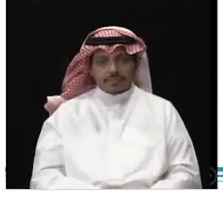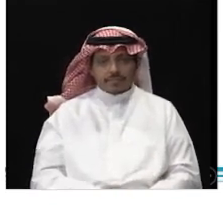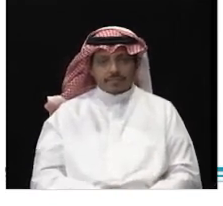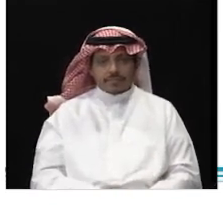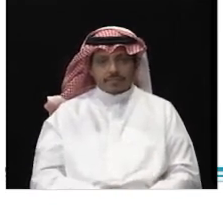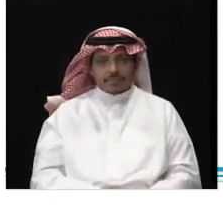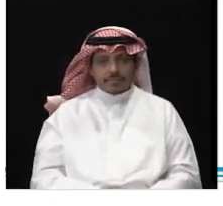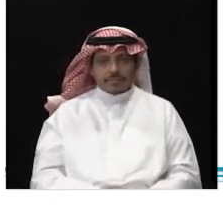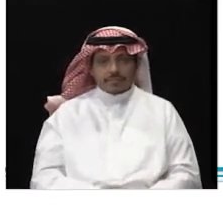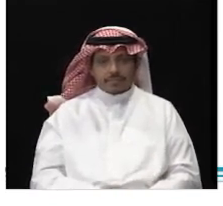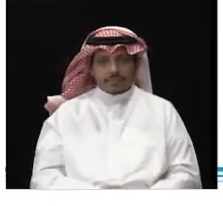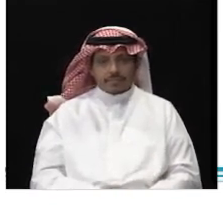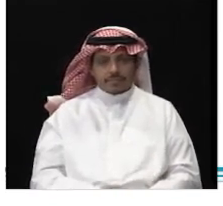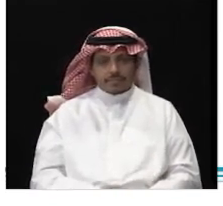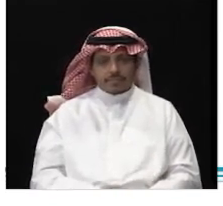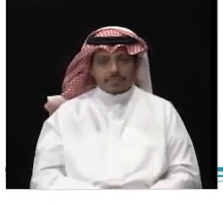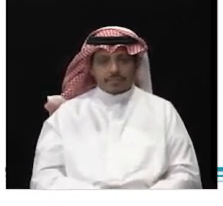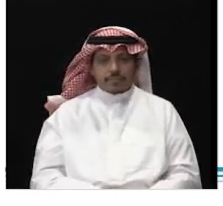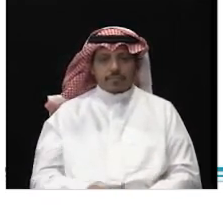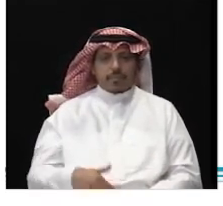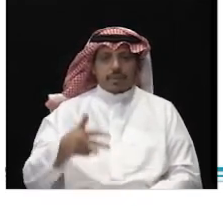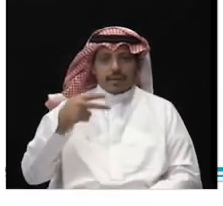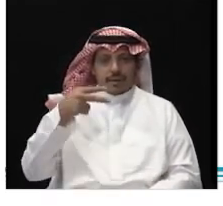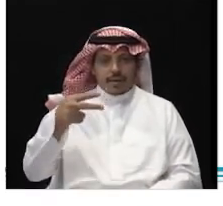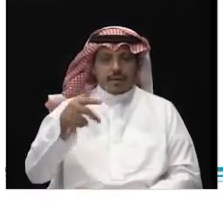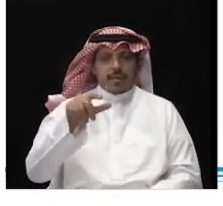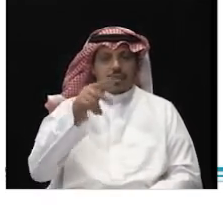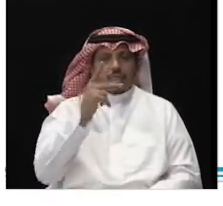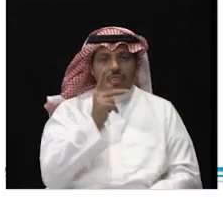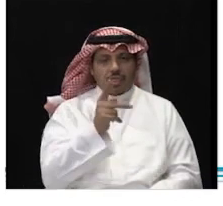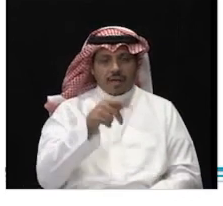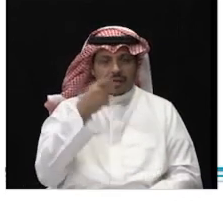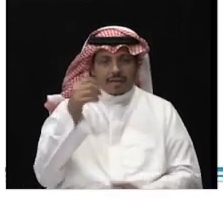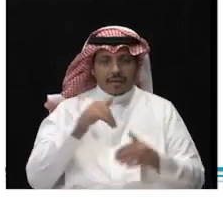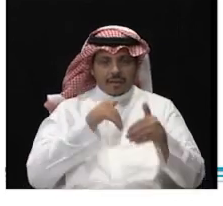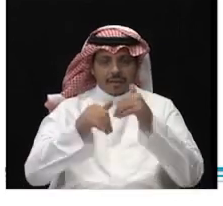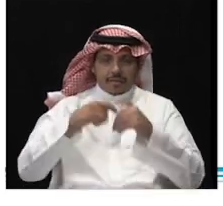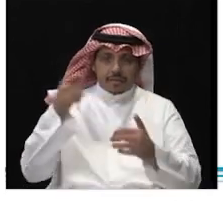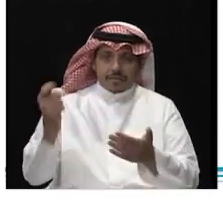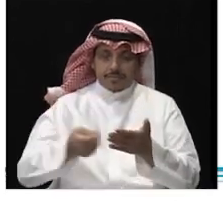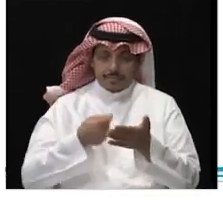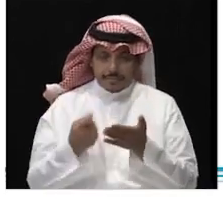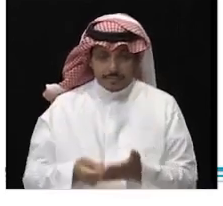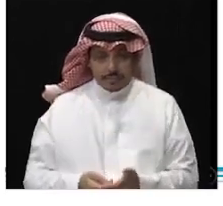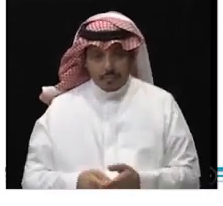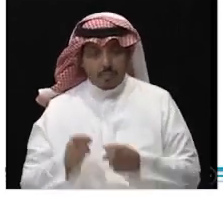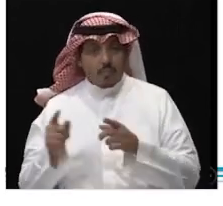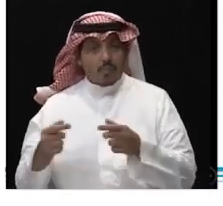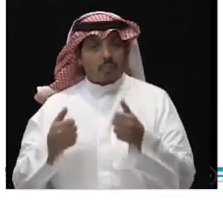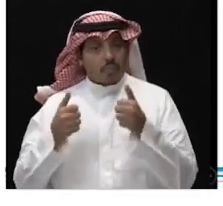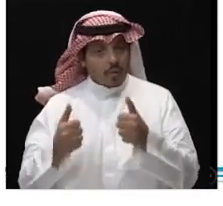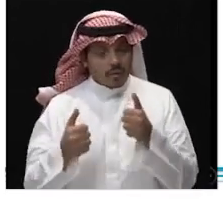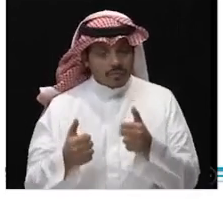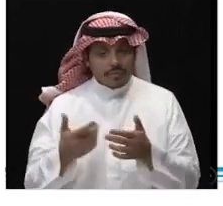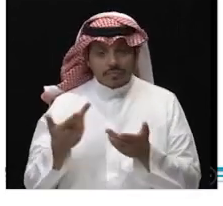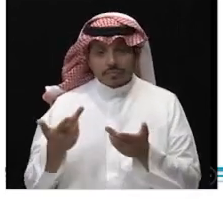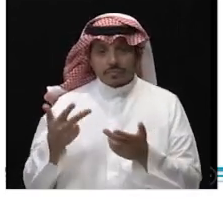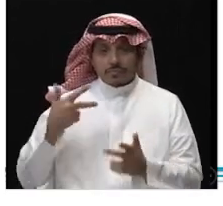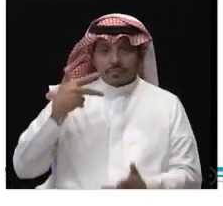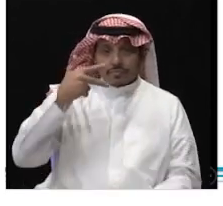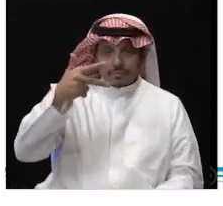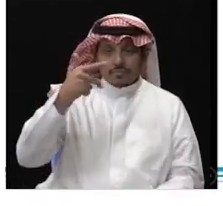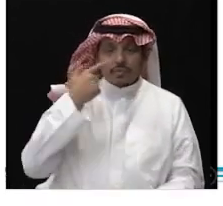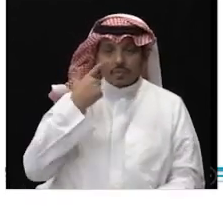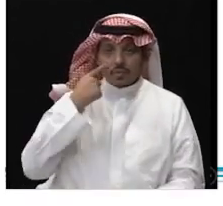أما كتابة حرفي الغاء والظاء فهي سهلة وبسيطة جدا. لاحظ معي، حرف الغاء يكتب